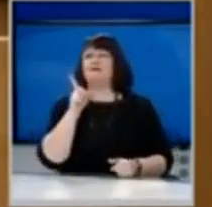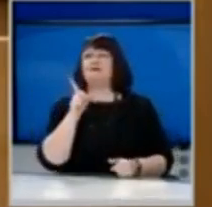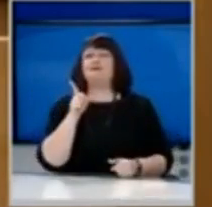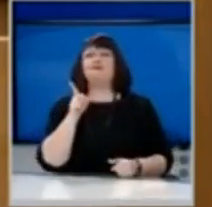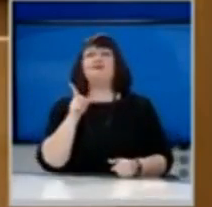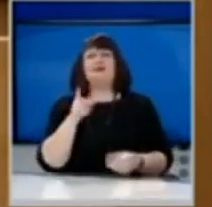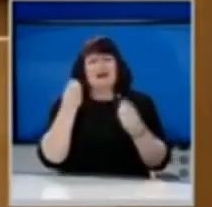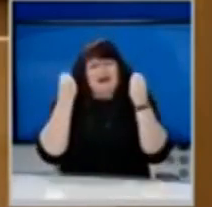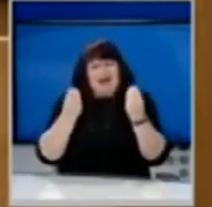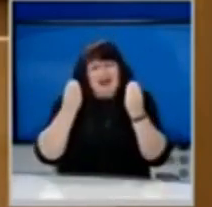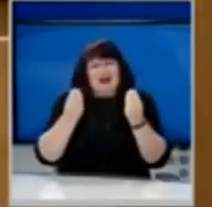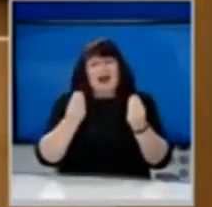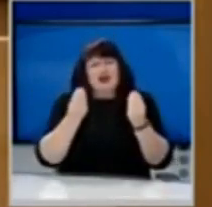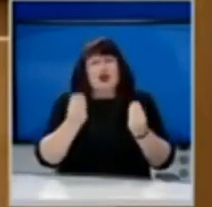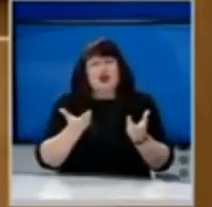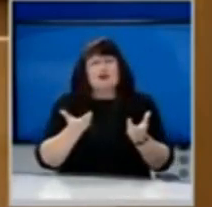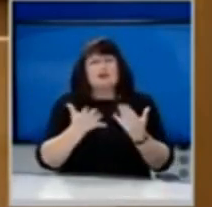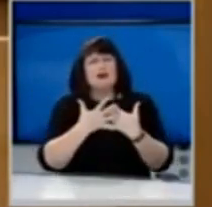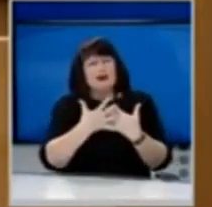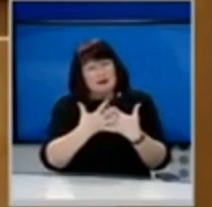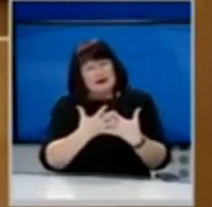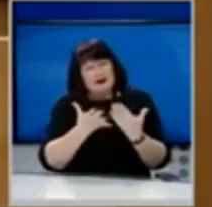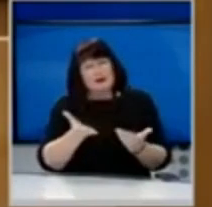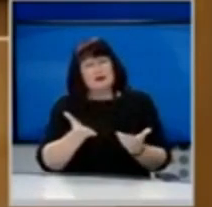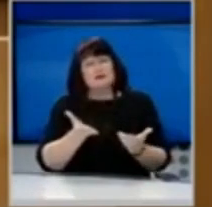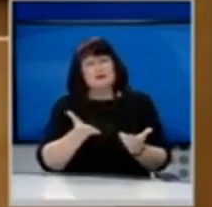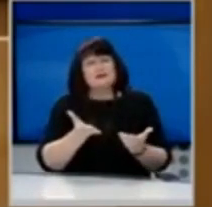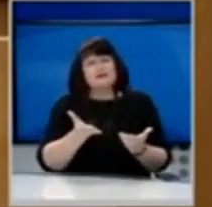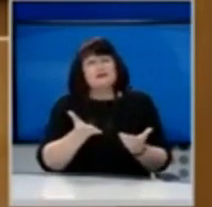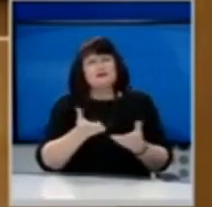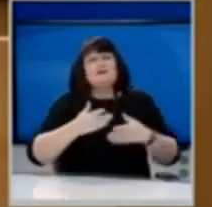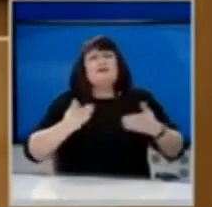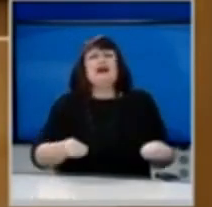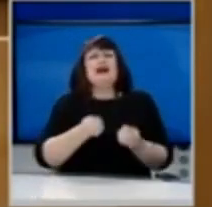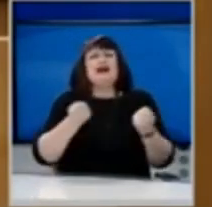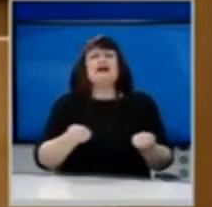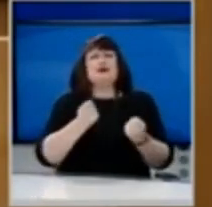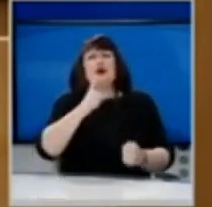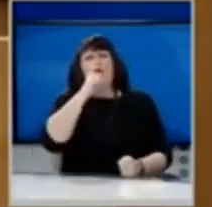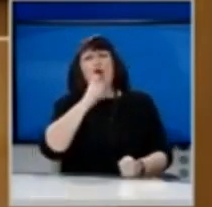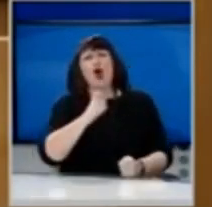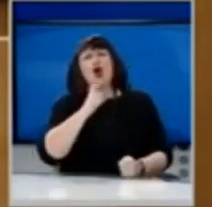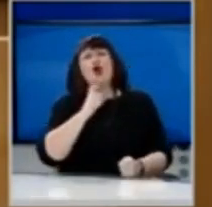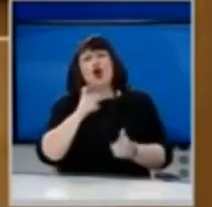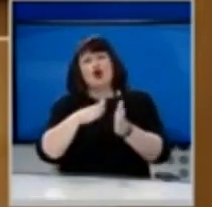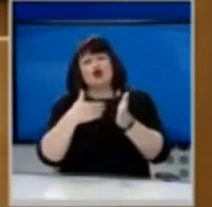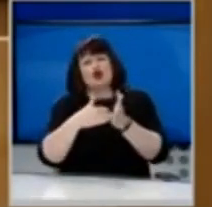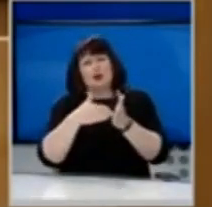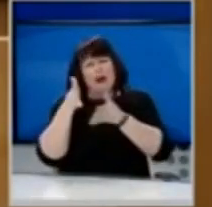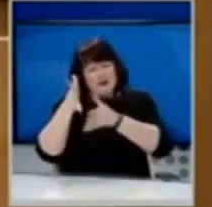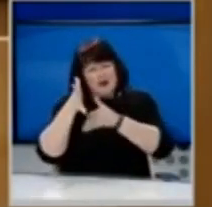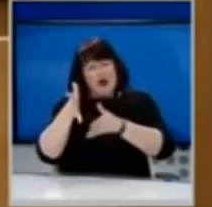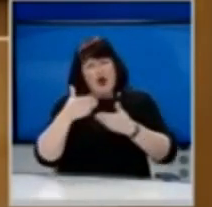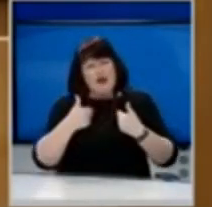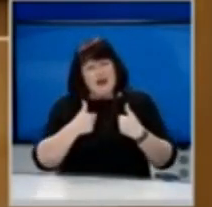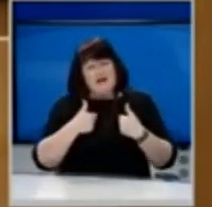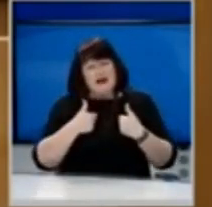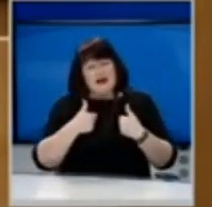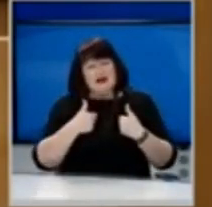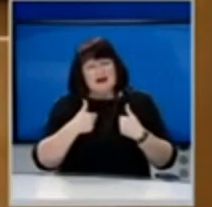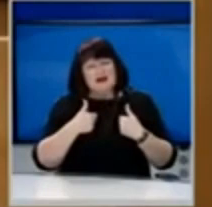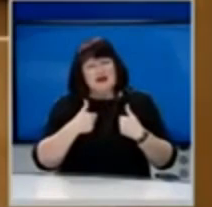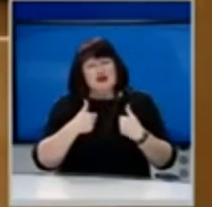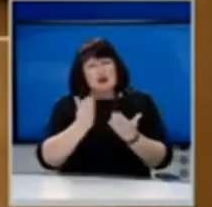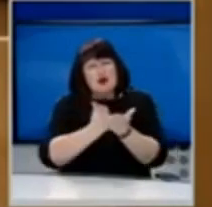Είναι δυνατόν, αγαπητοί μου, να χρησιμοποιείτε το ροζ χρώμα να διακομωδείτε το πιο ιερό εθνικό